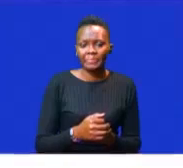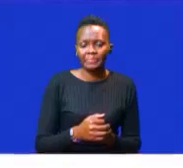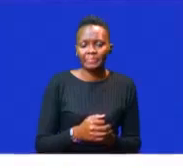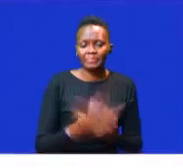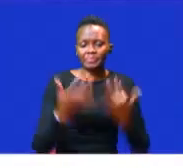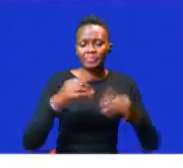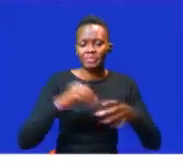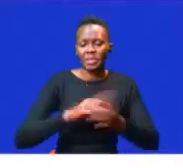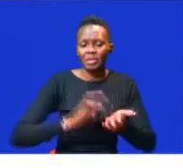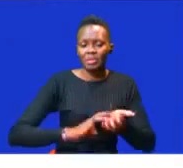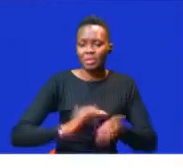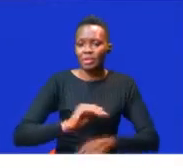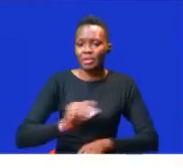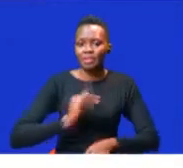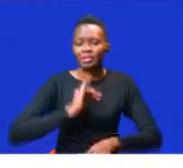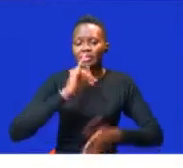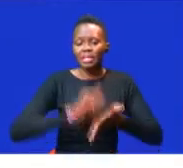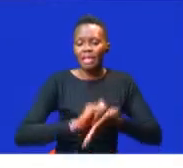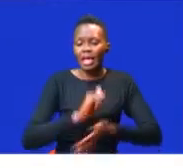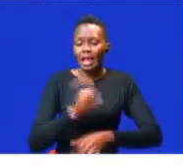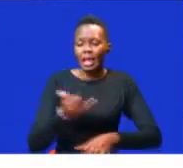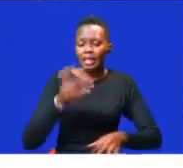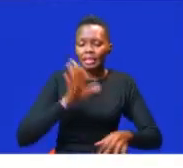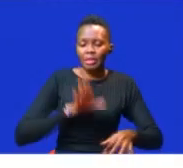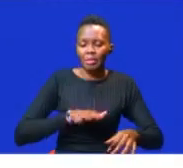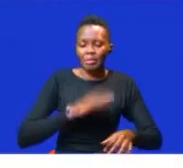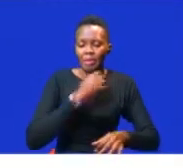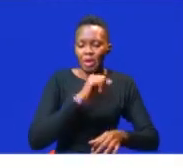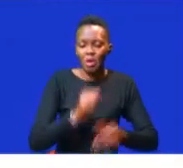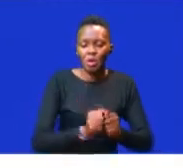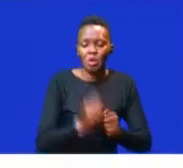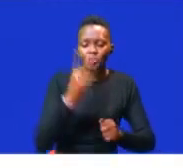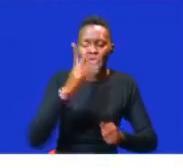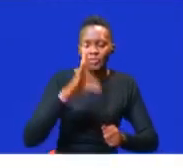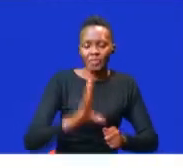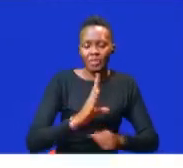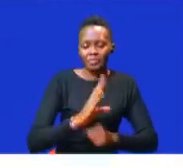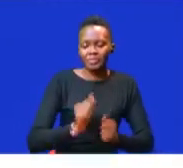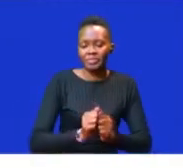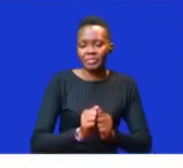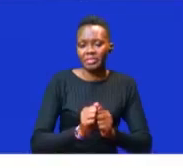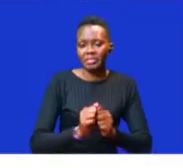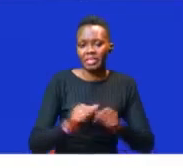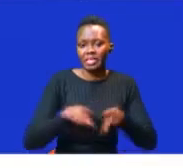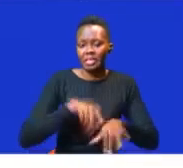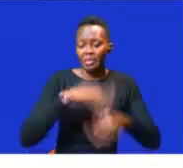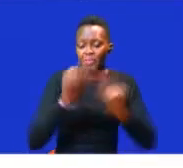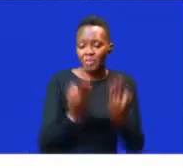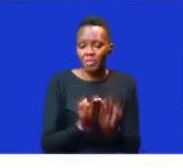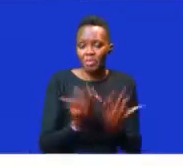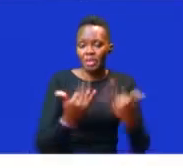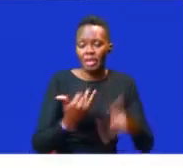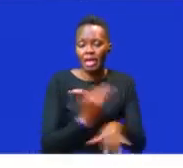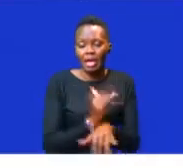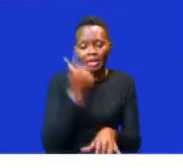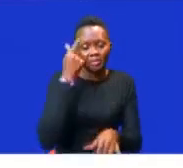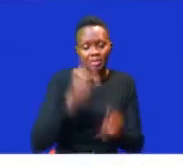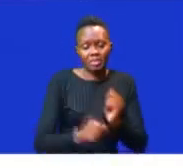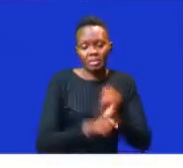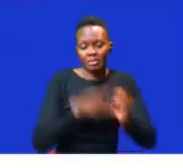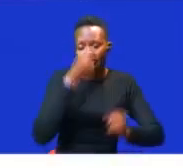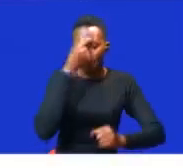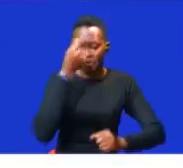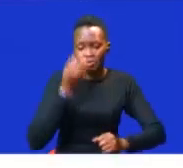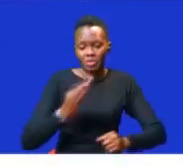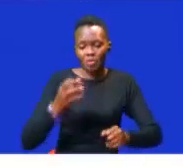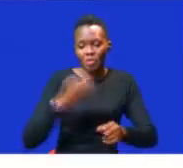E kaunti ni edamo migoe ni miyo moro ma jengine prangwe koda beach ma nyinge Bitha Tienoa. Kali kuda nyola mare kuru kony kalure kuda tuo mkoch mar